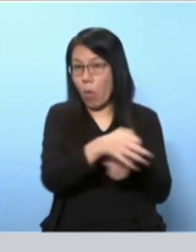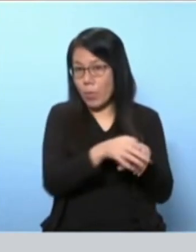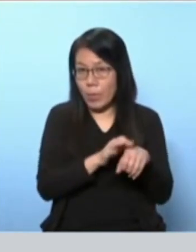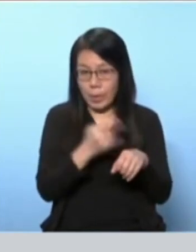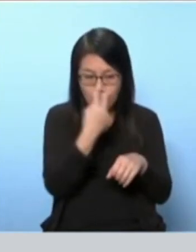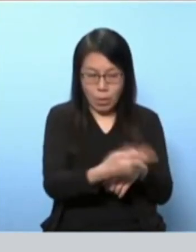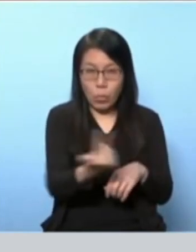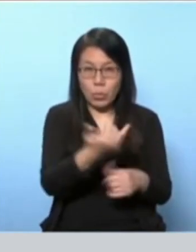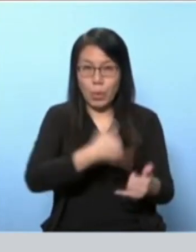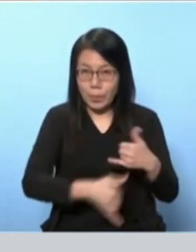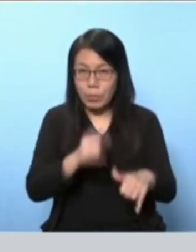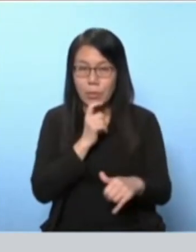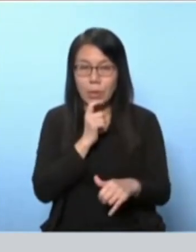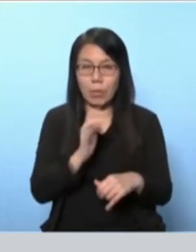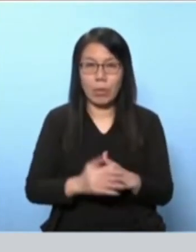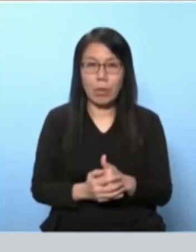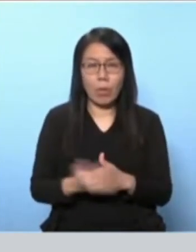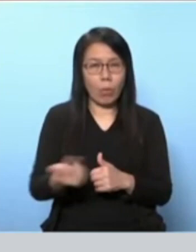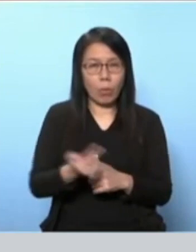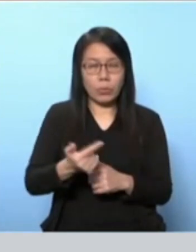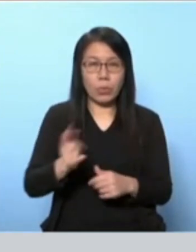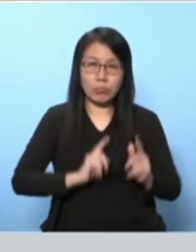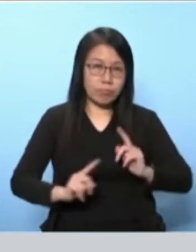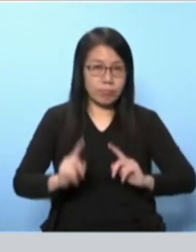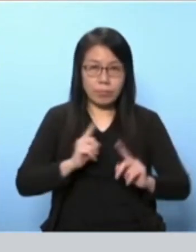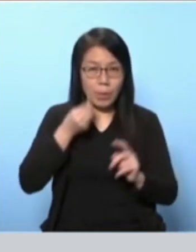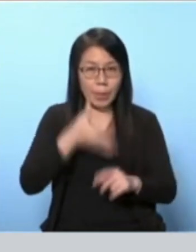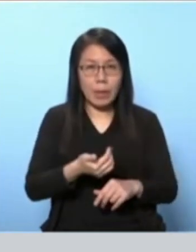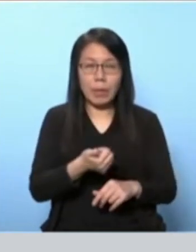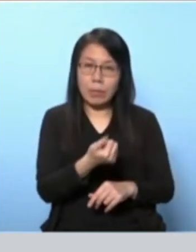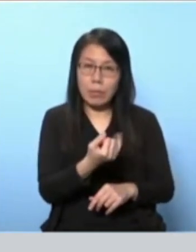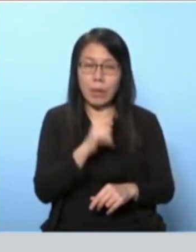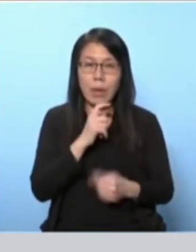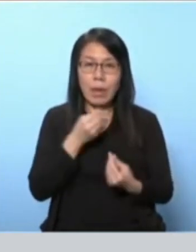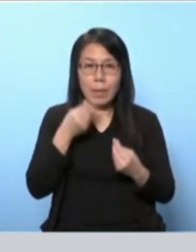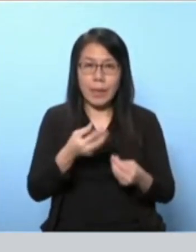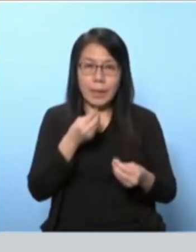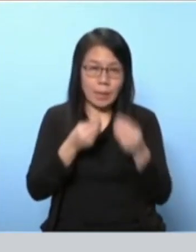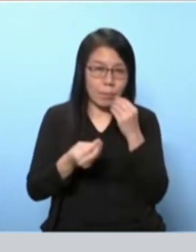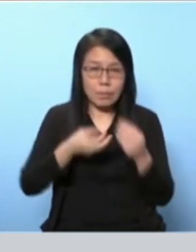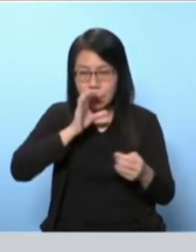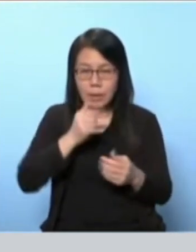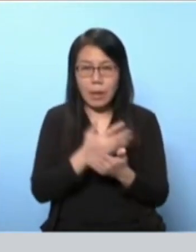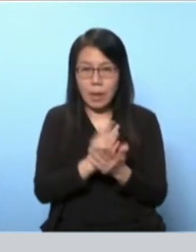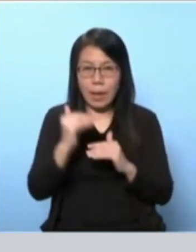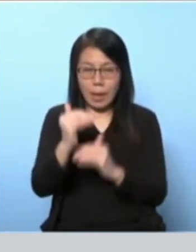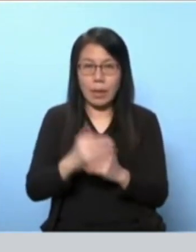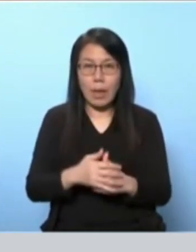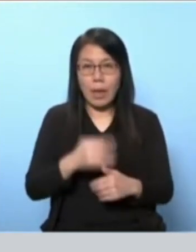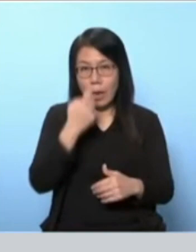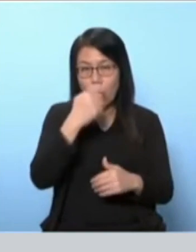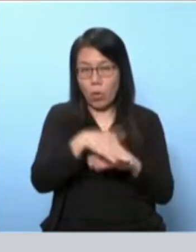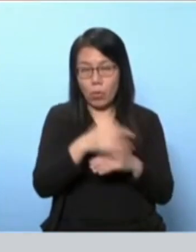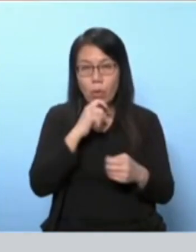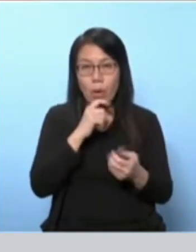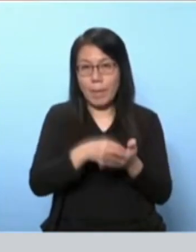睇過好多表演啦。其實好多咧，佢哋會彈性去處理俾唔俾，例如放寬飲食嘅限制。我喺外國睇表演，一個